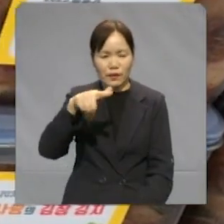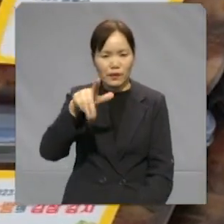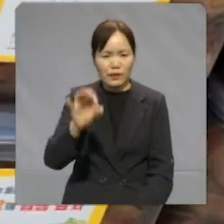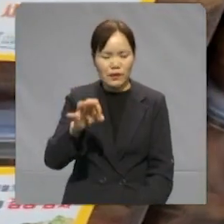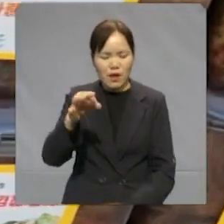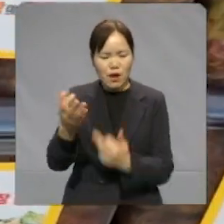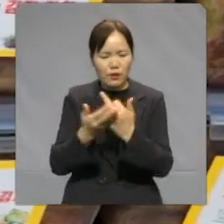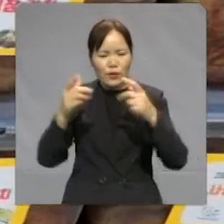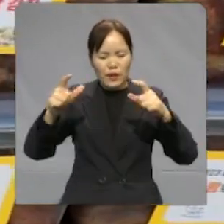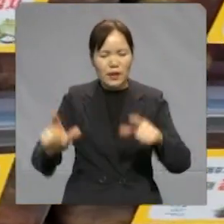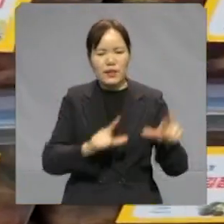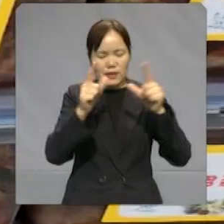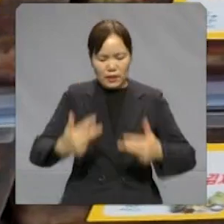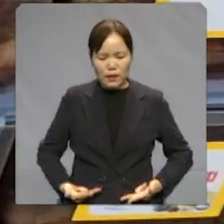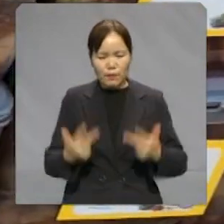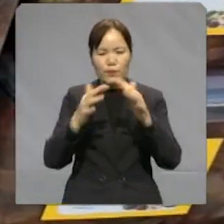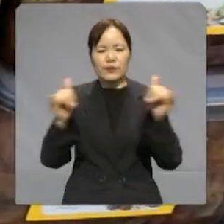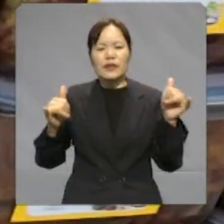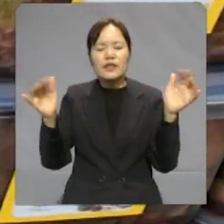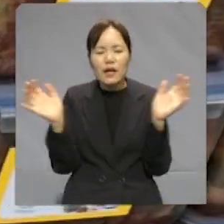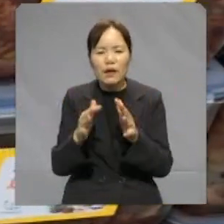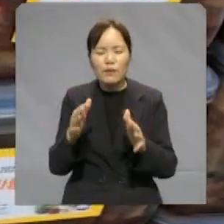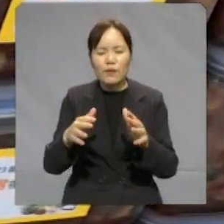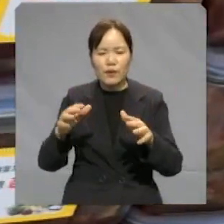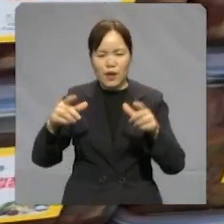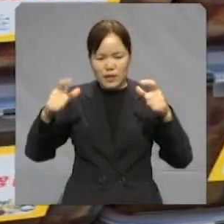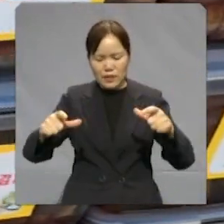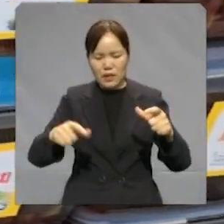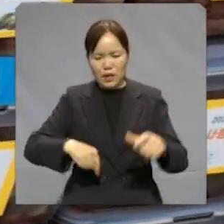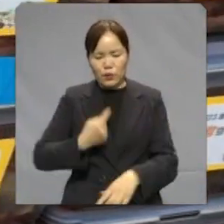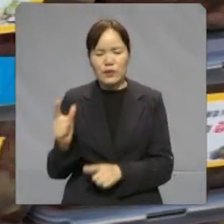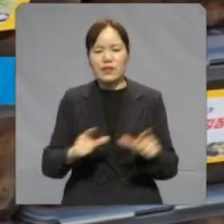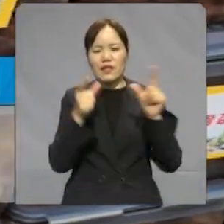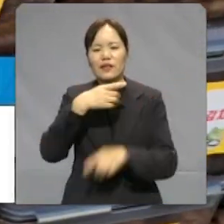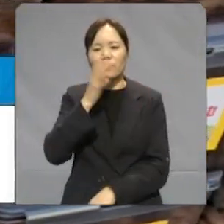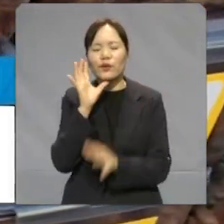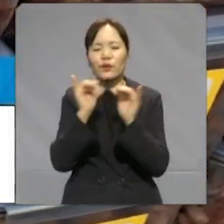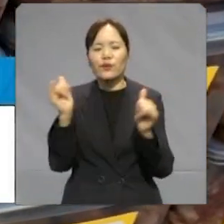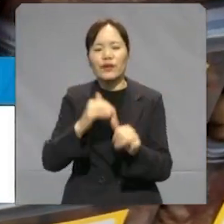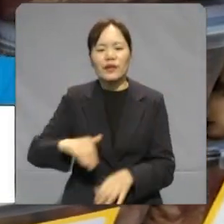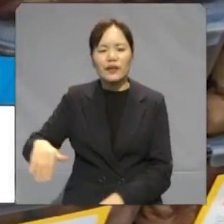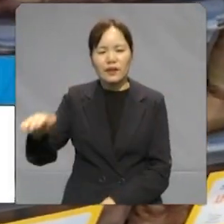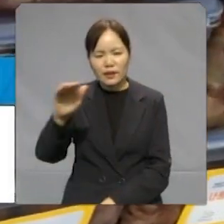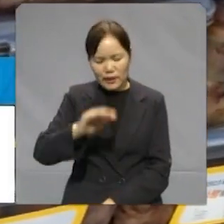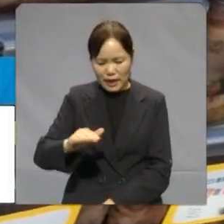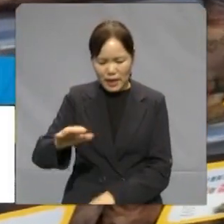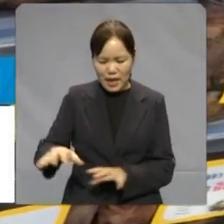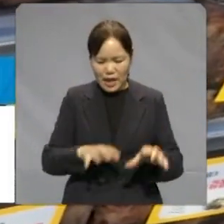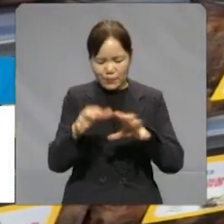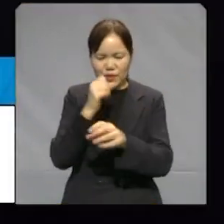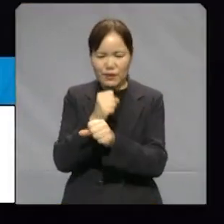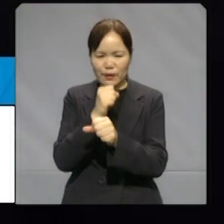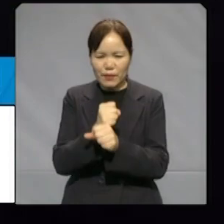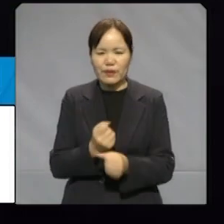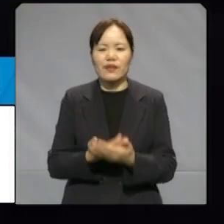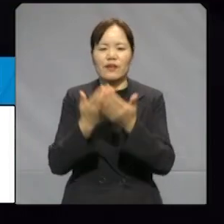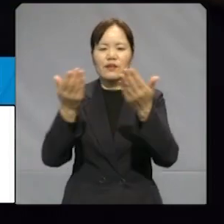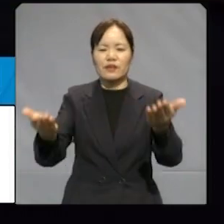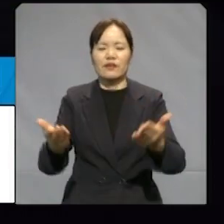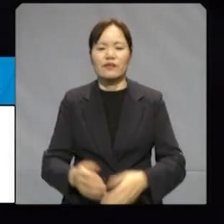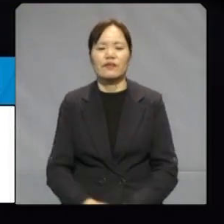거주하는 자원봉사자들이 지역의 독거 어르신들께 김장김치를 직접 만들어 전달하는